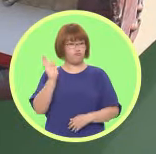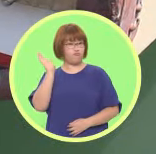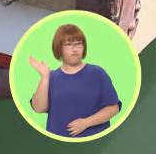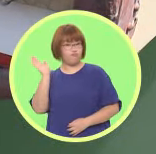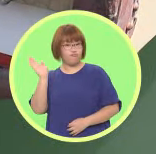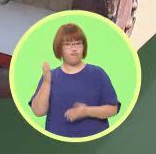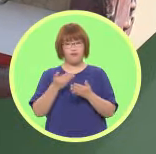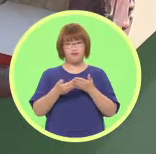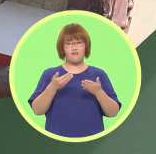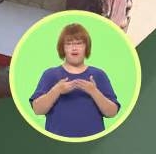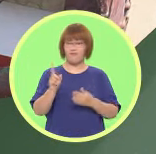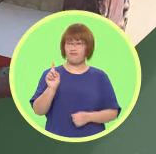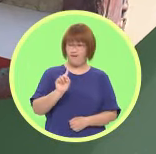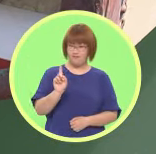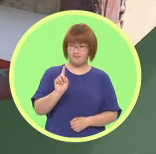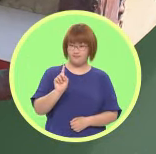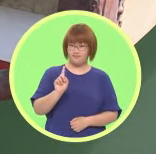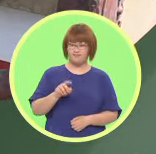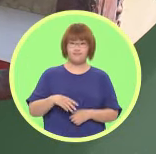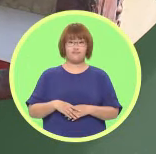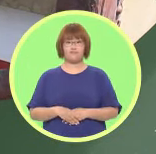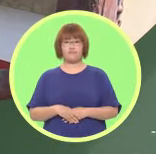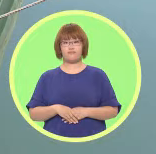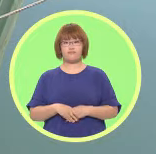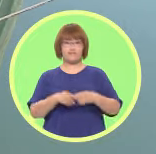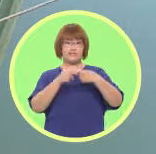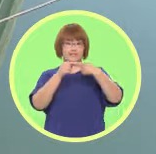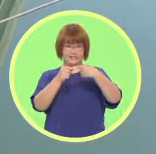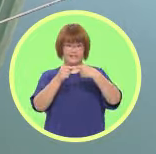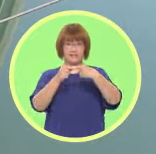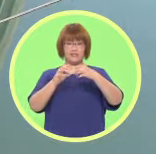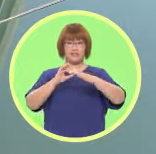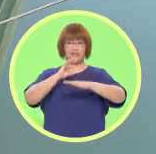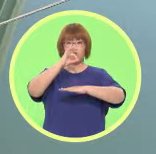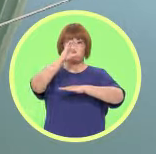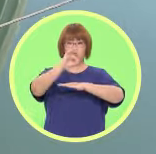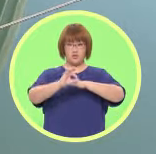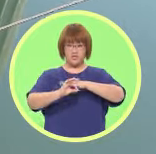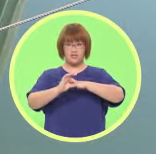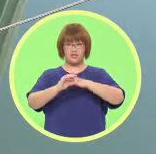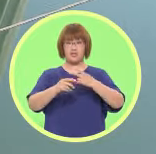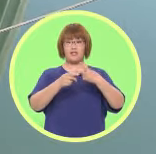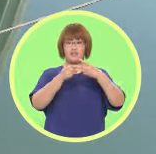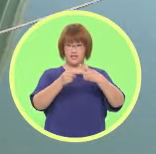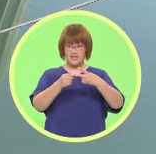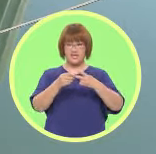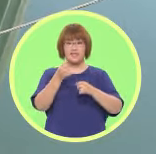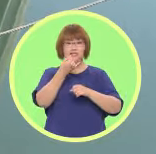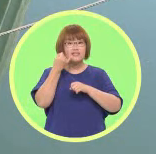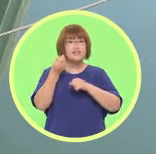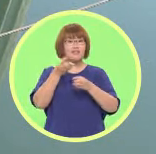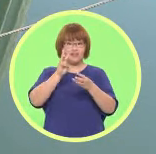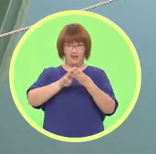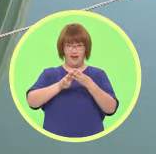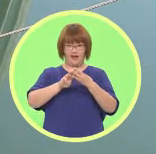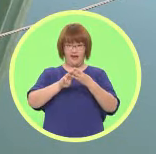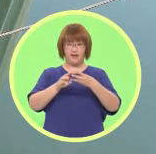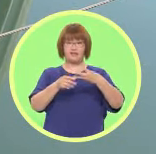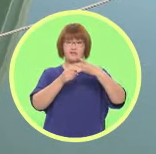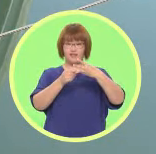ではこの絵は何をモチーフにしているでしょうか。1夕日、2塩